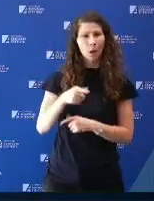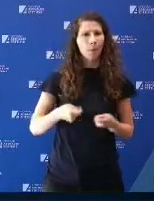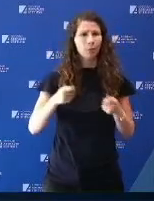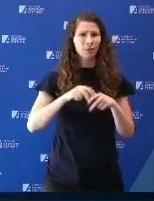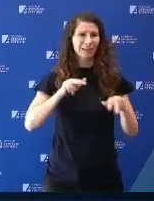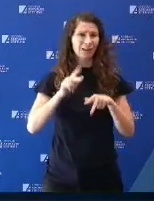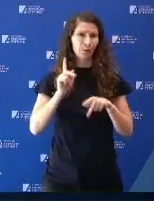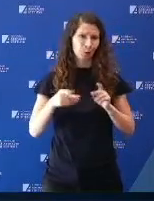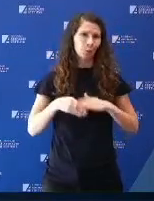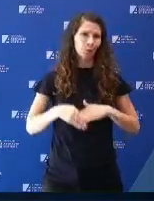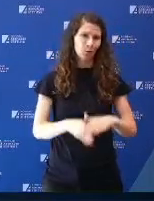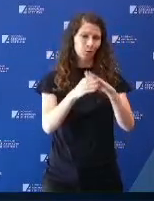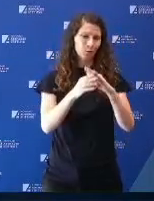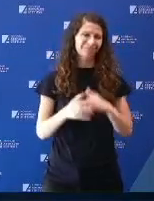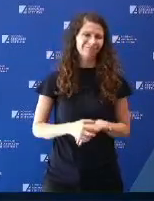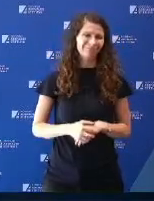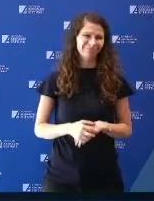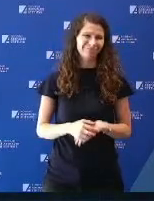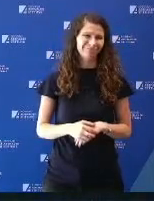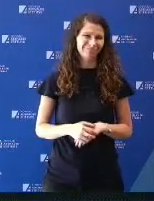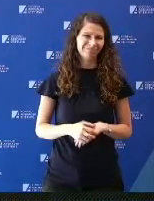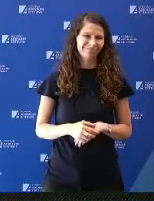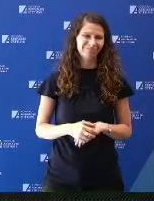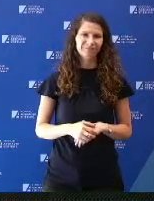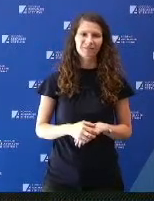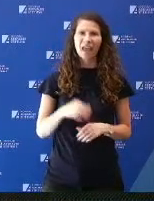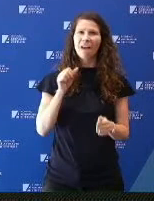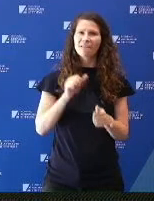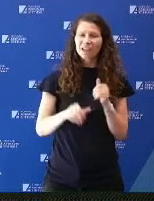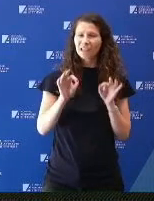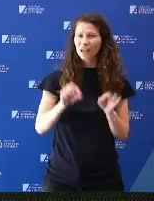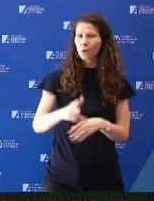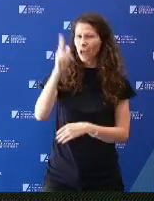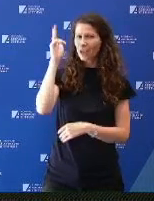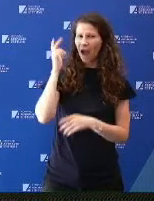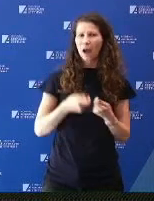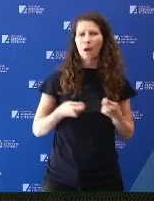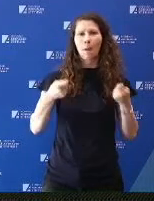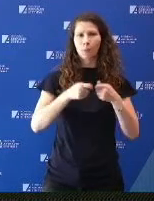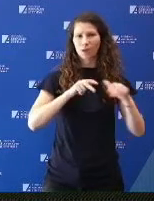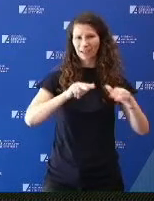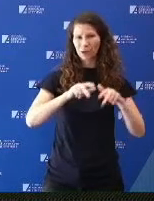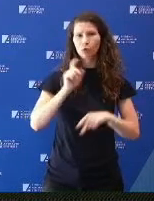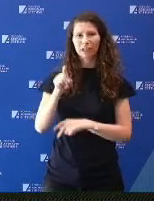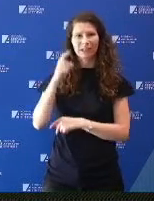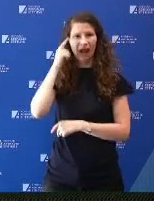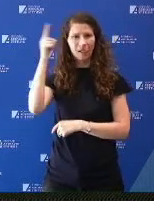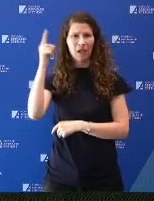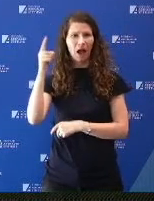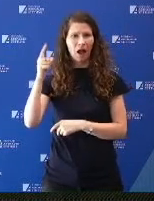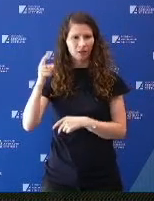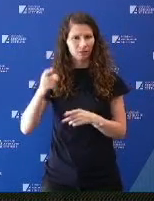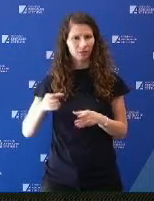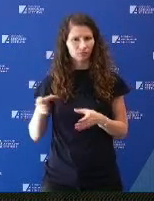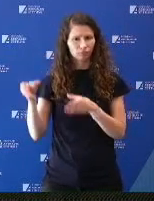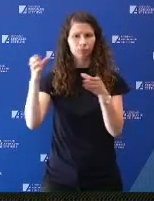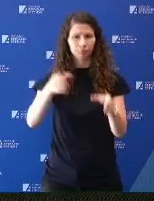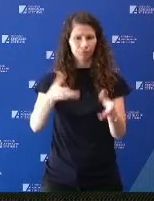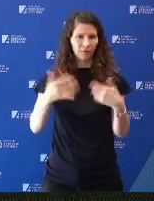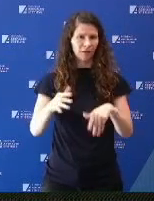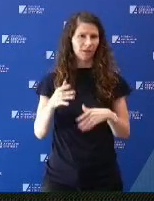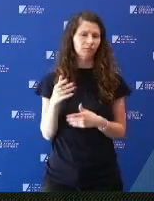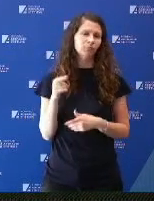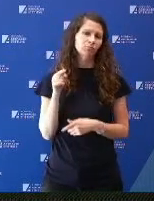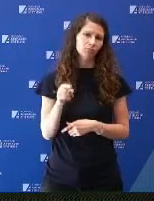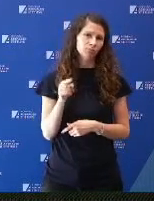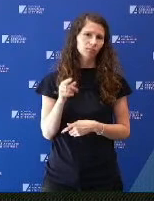unterstützen. Vor fast genau 3 Jahren hat die Bundesregierung den Digitalrat eingesetzt, im August 2018. Jetzt